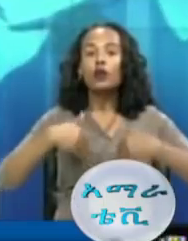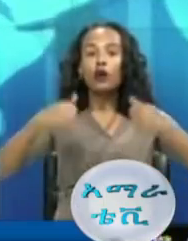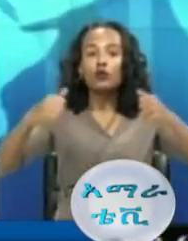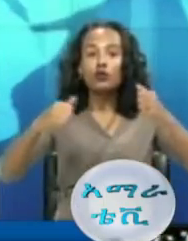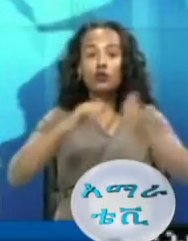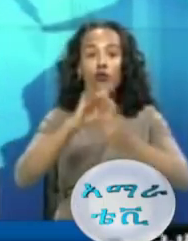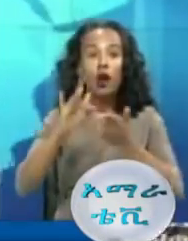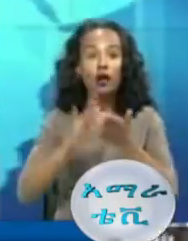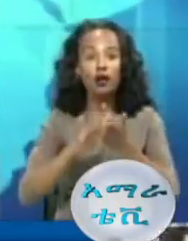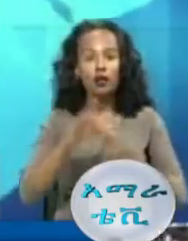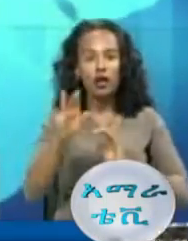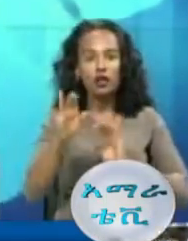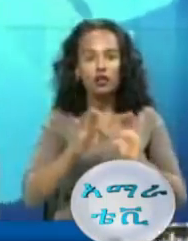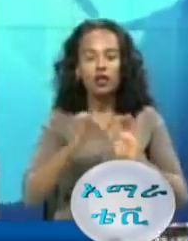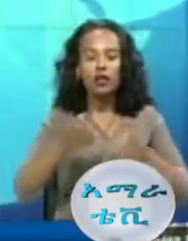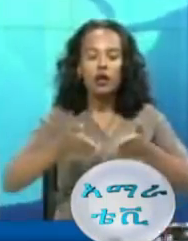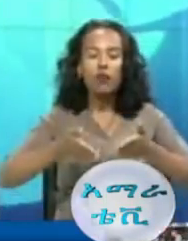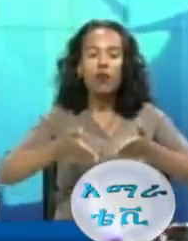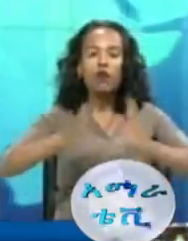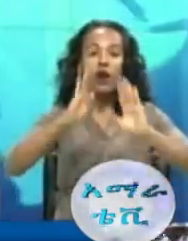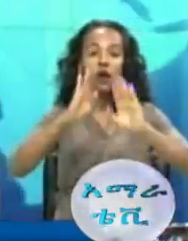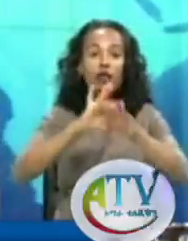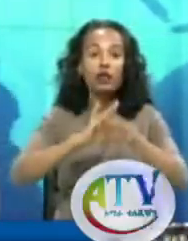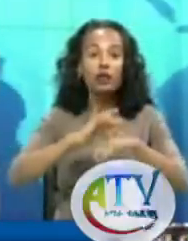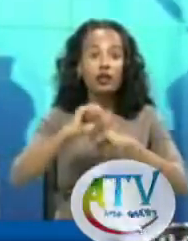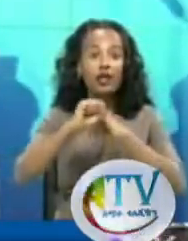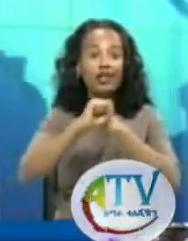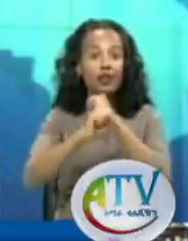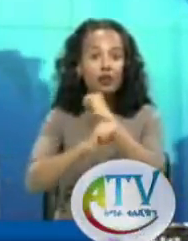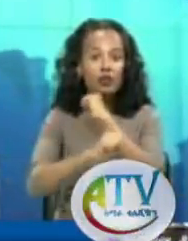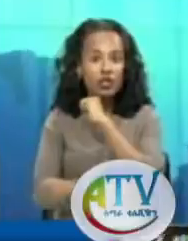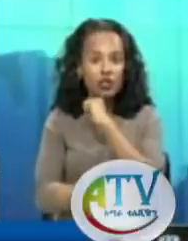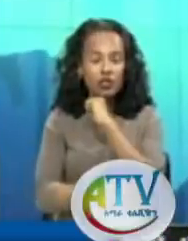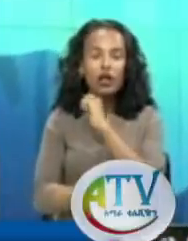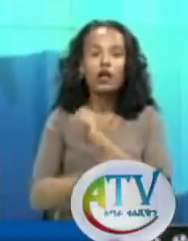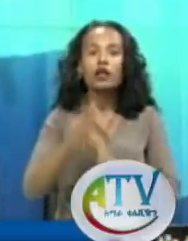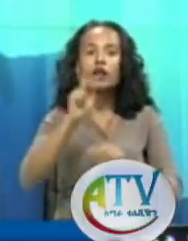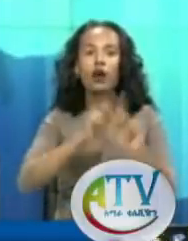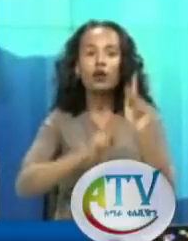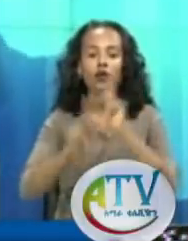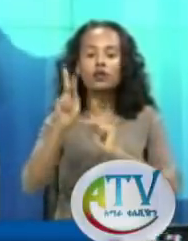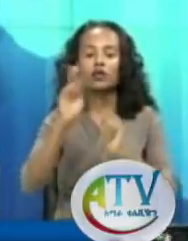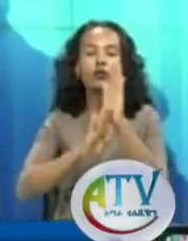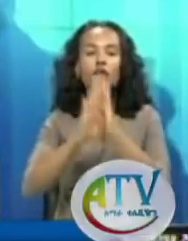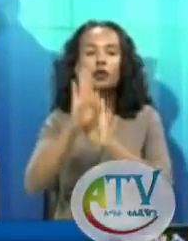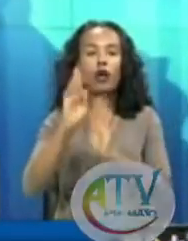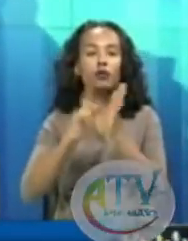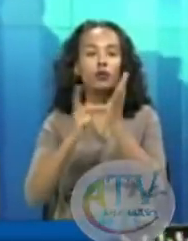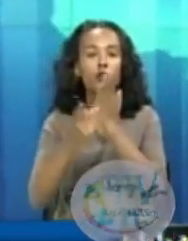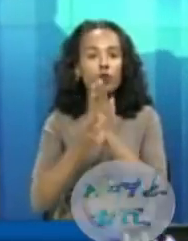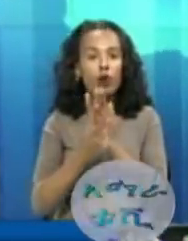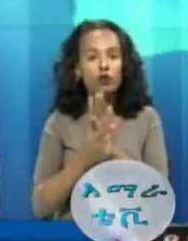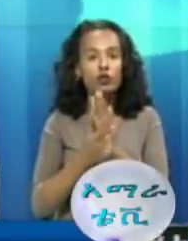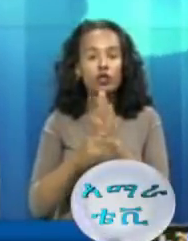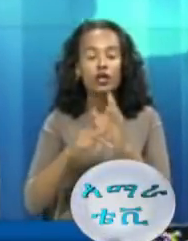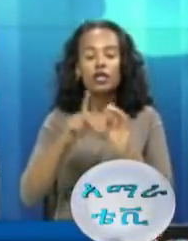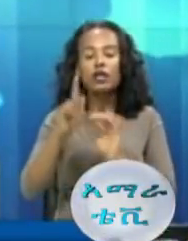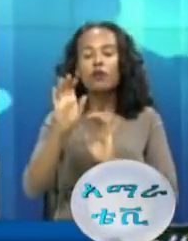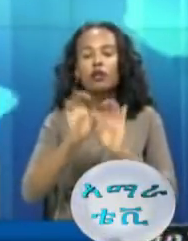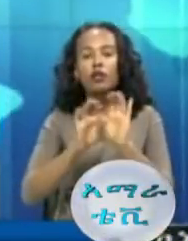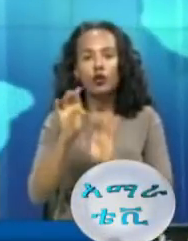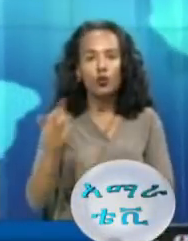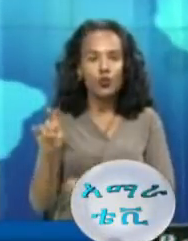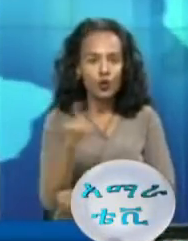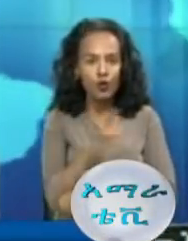ማዕከል ያደረገ በፈቃደኝነት ላይ የተመሰረተ የህብረተሰብ ልማት ፕሮግራሞችም የሚካሄዱ